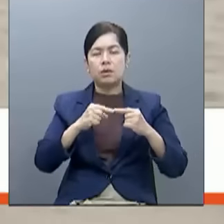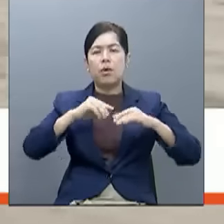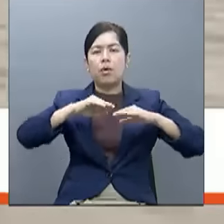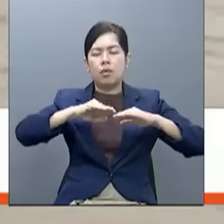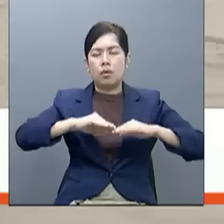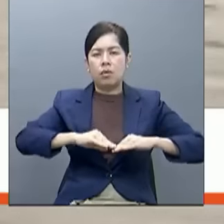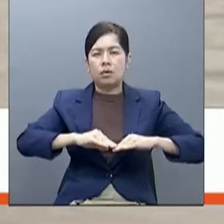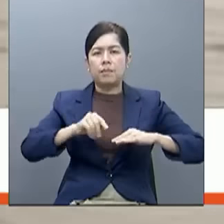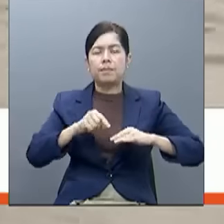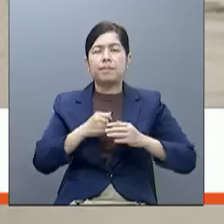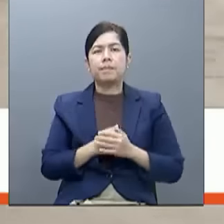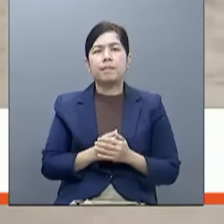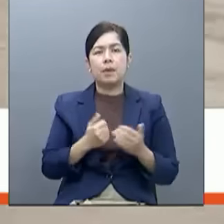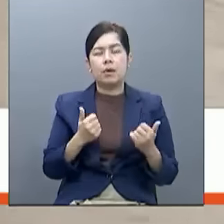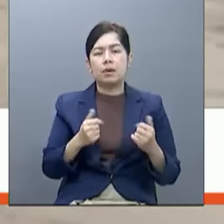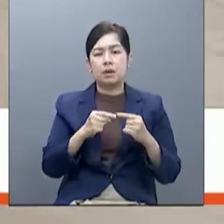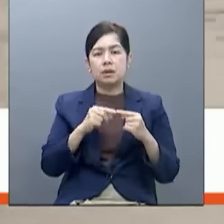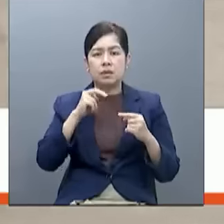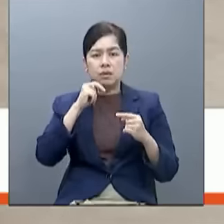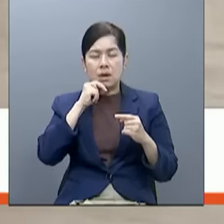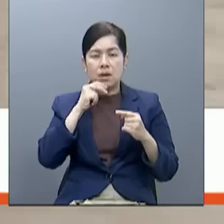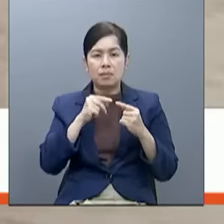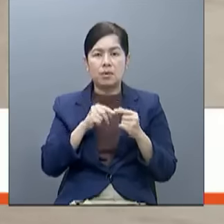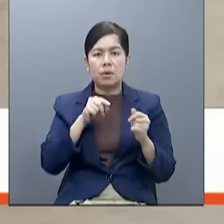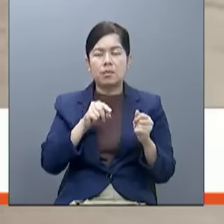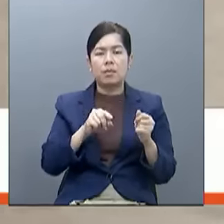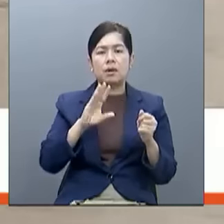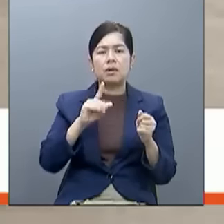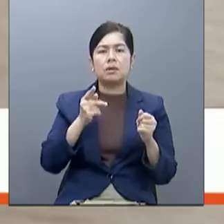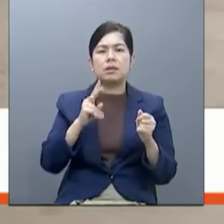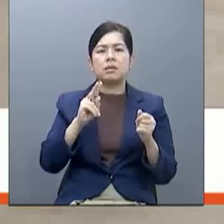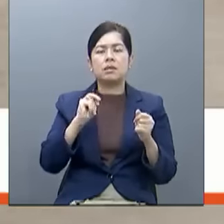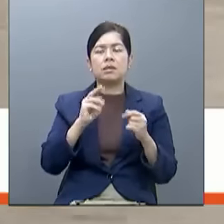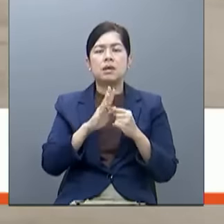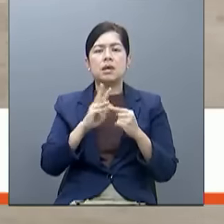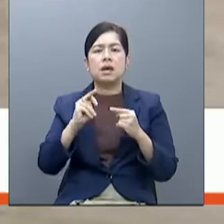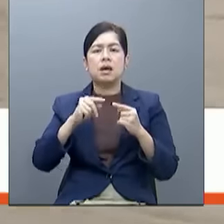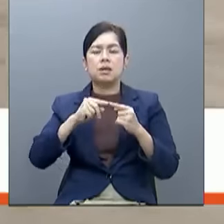ค่ะก็ทำให้น้ำที่ไหลมาถึงเชียงคานปากชมไม่กระทบชุมชนมากนักค่ะ